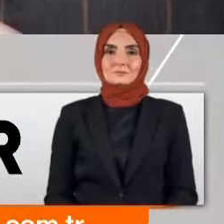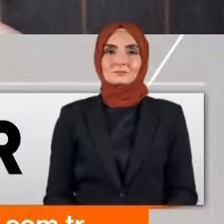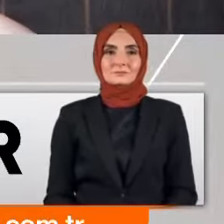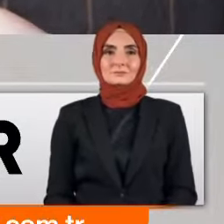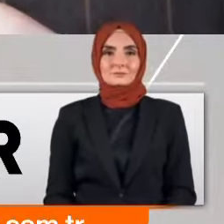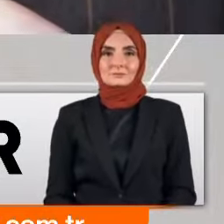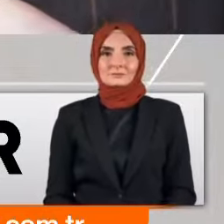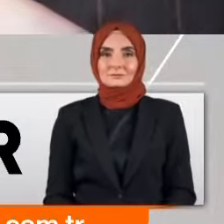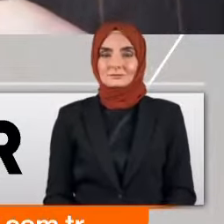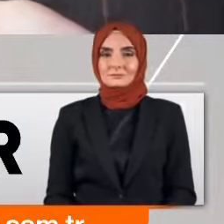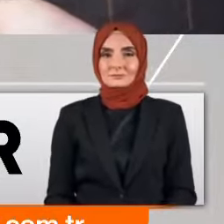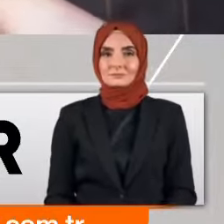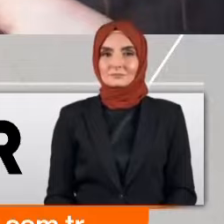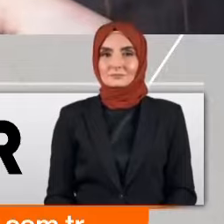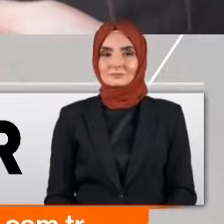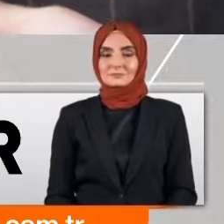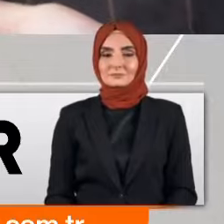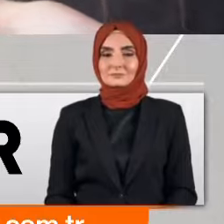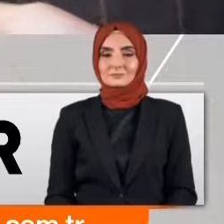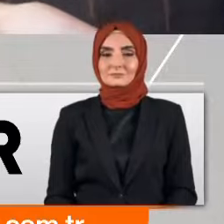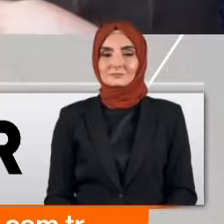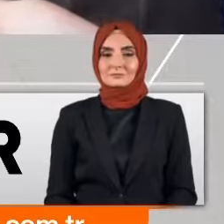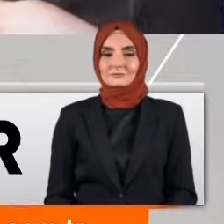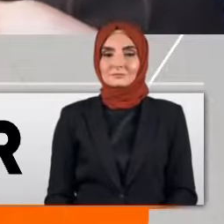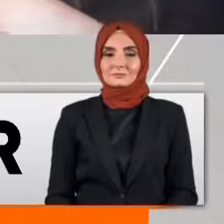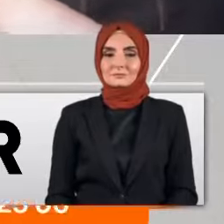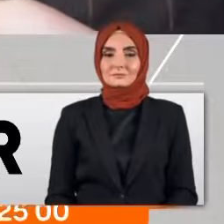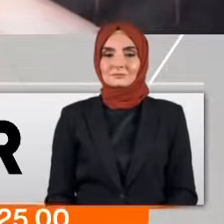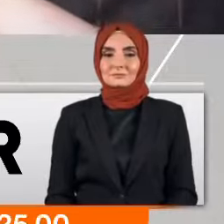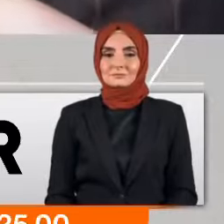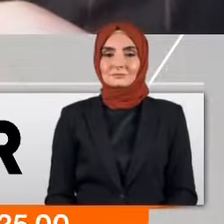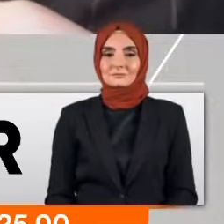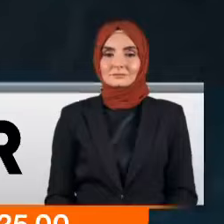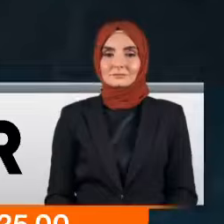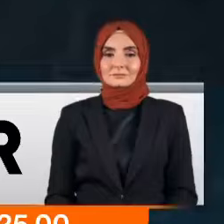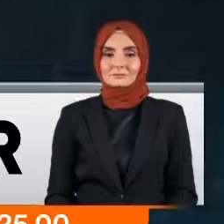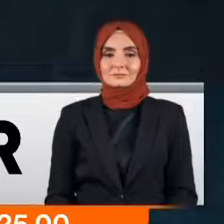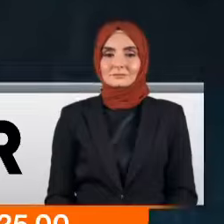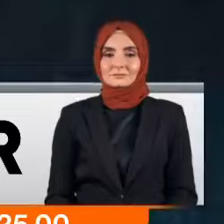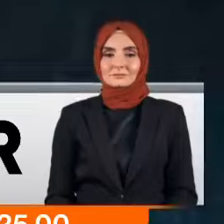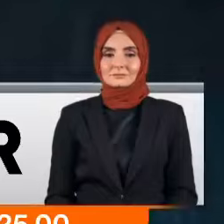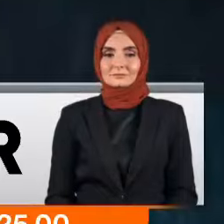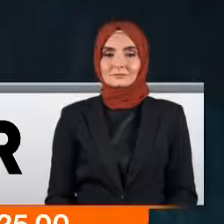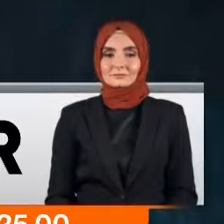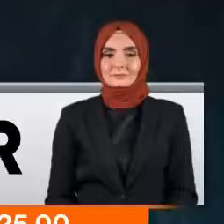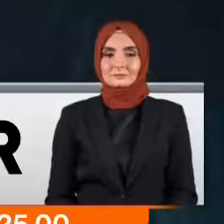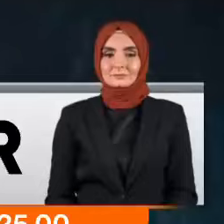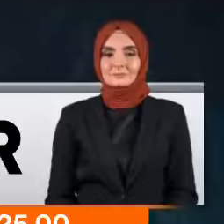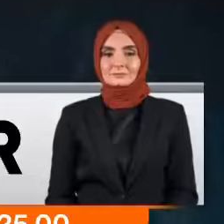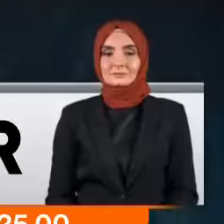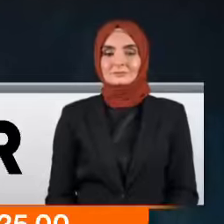olacak. Yani vatandaşın ihtiyacını gördük, talebini gördük, biz de gereğini yaptık.